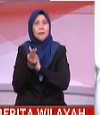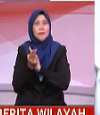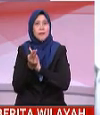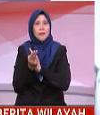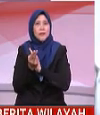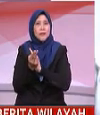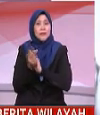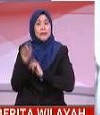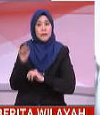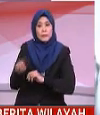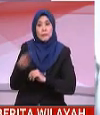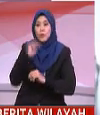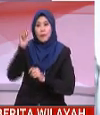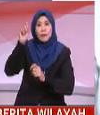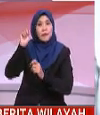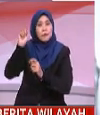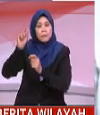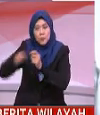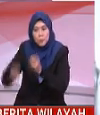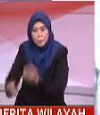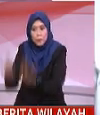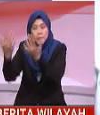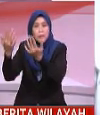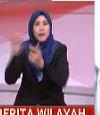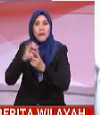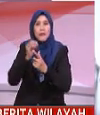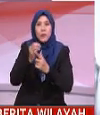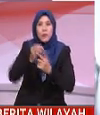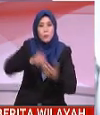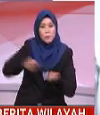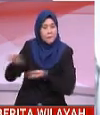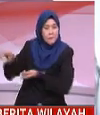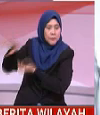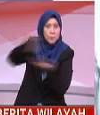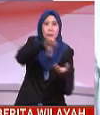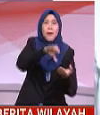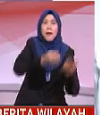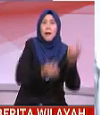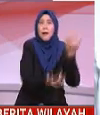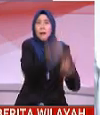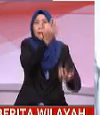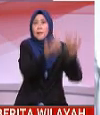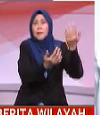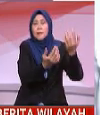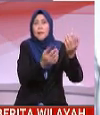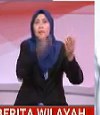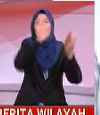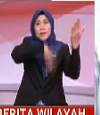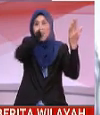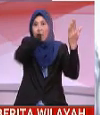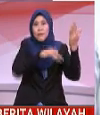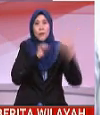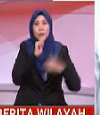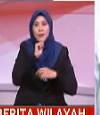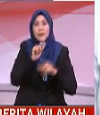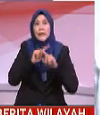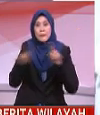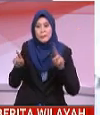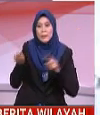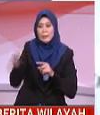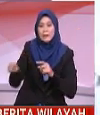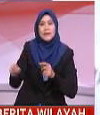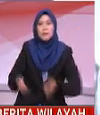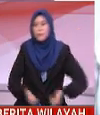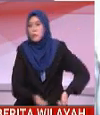membuat khianat api dan cat ni kepada suspek, tetapi juga kepada jiran-jiran. Tujuan dia supaya dia nak